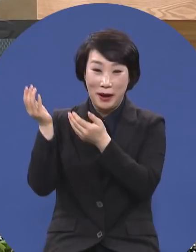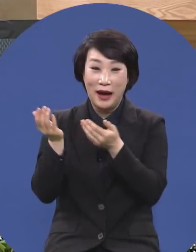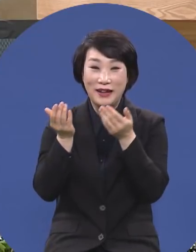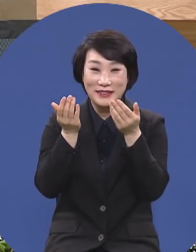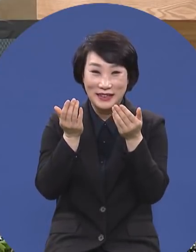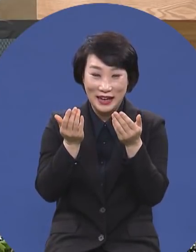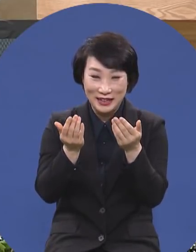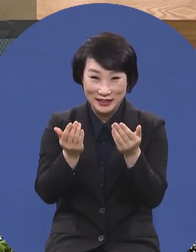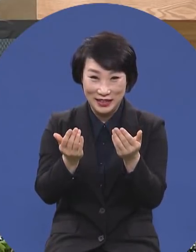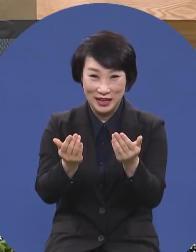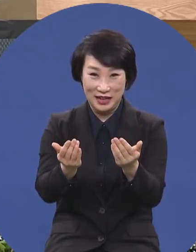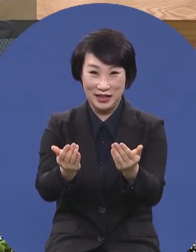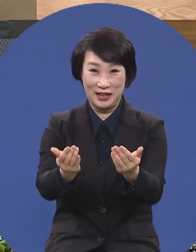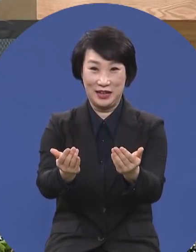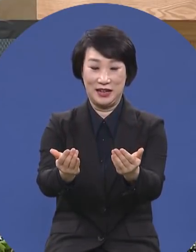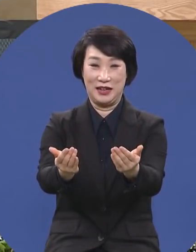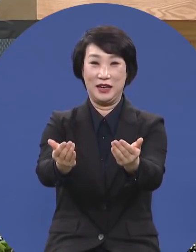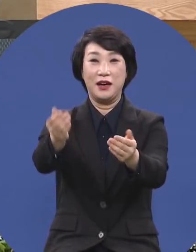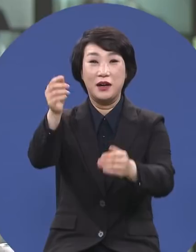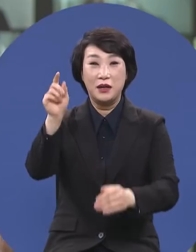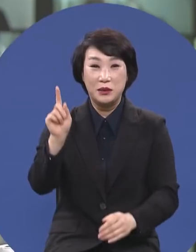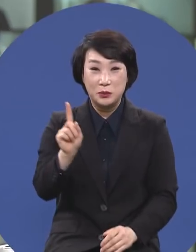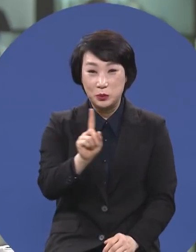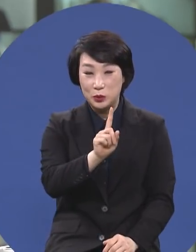위로 받겠네.